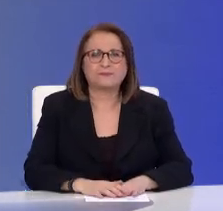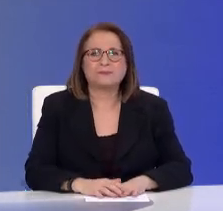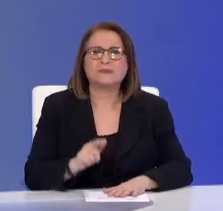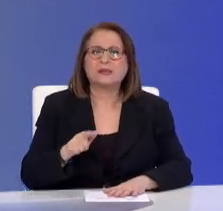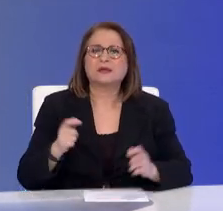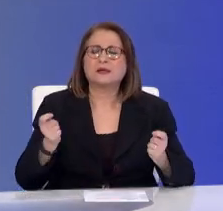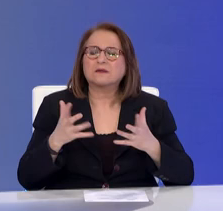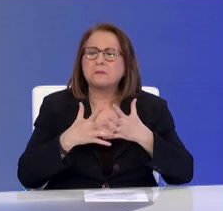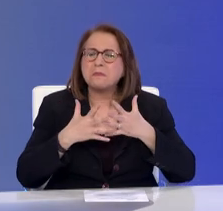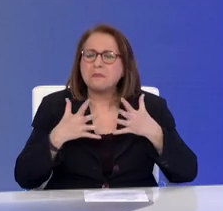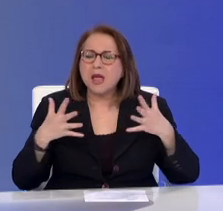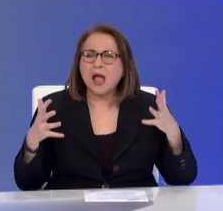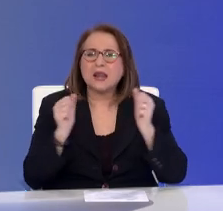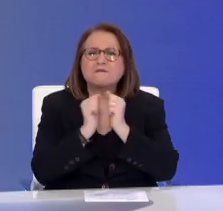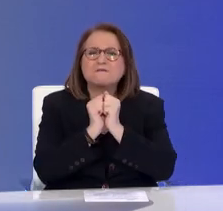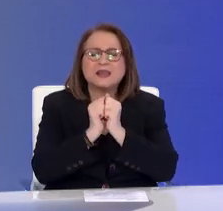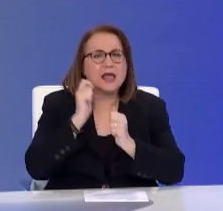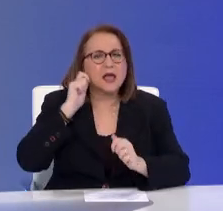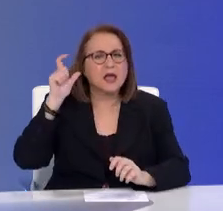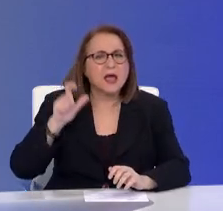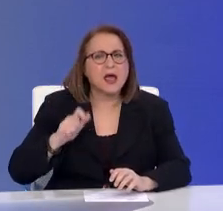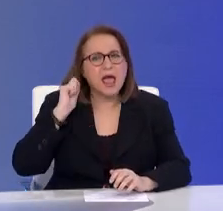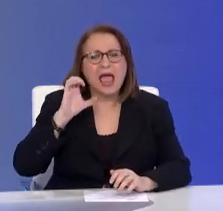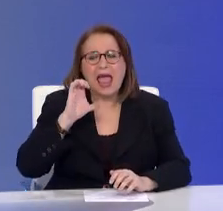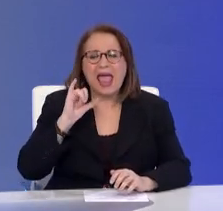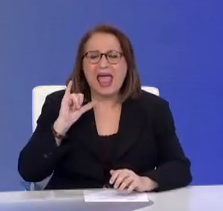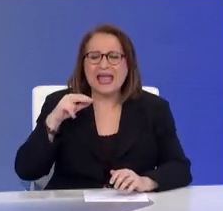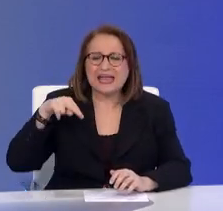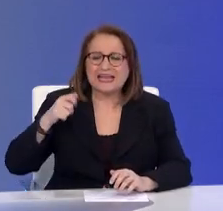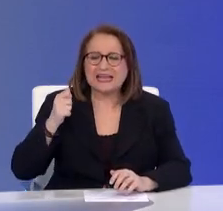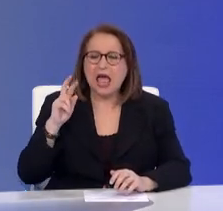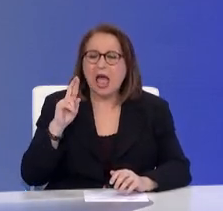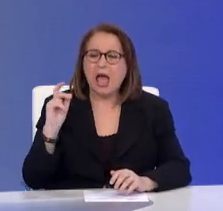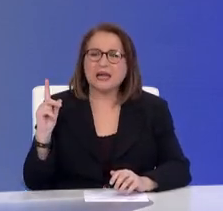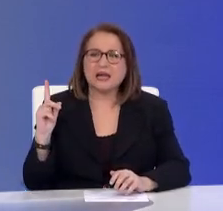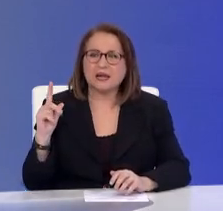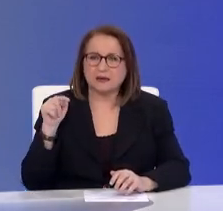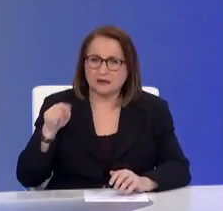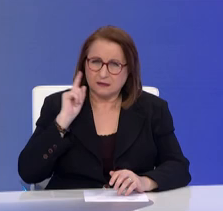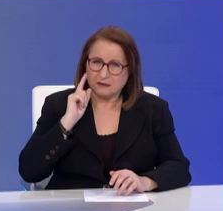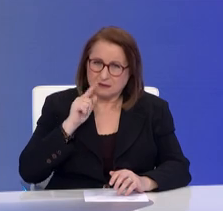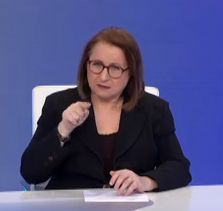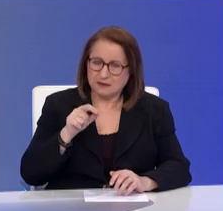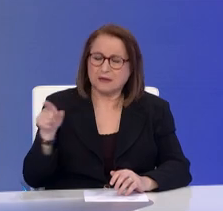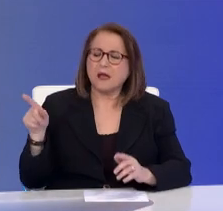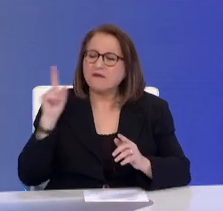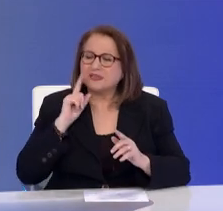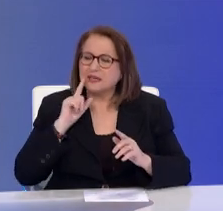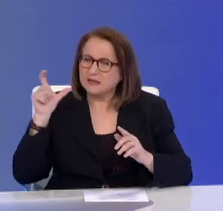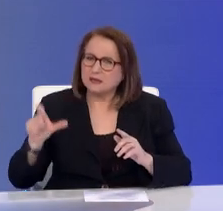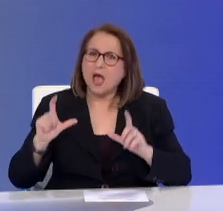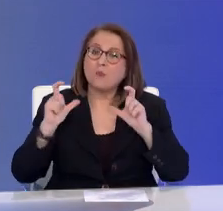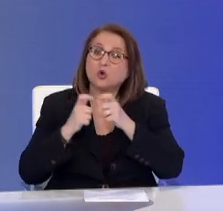μεγάλη φιλία με την Γκαμπριέλ Έινάρ. Η Έινάρ βοήθησε